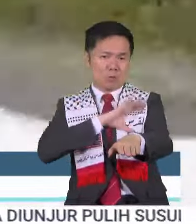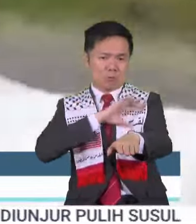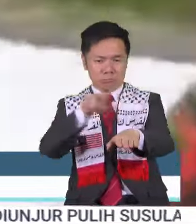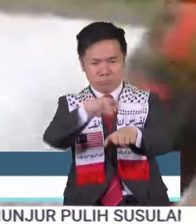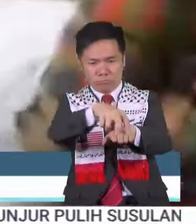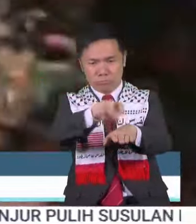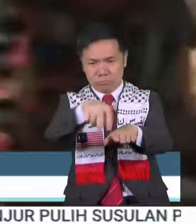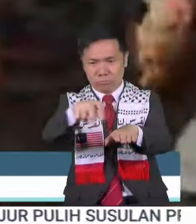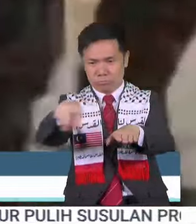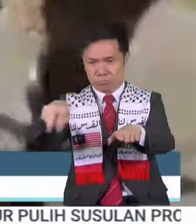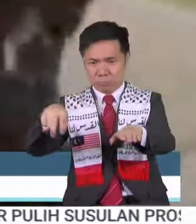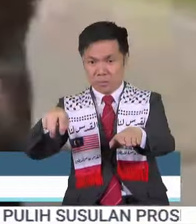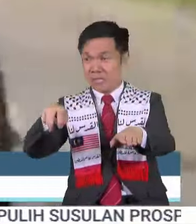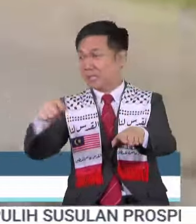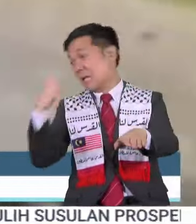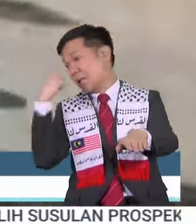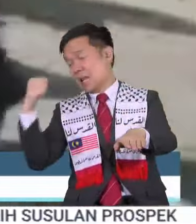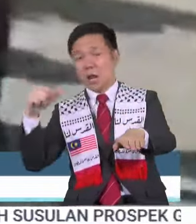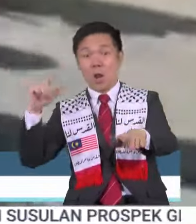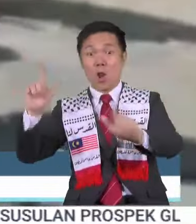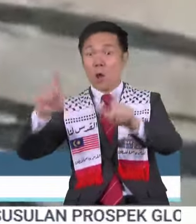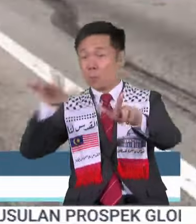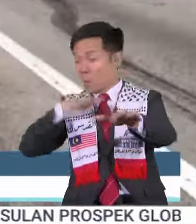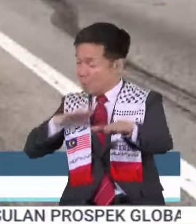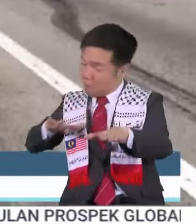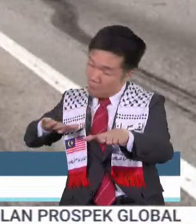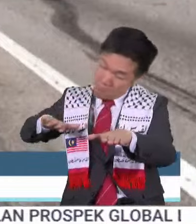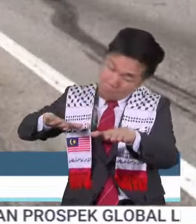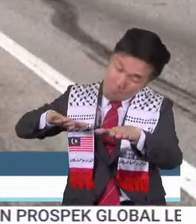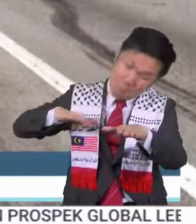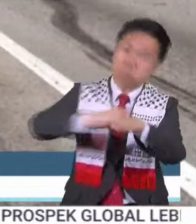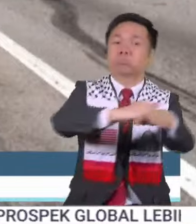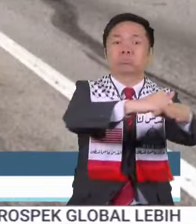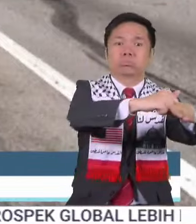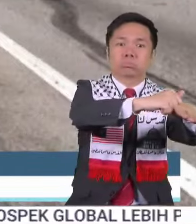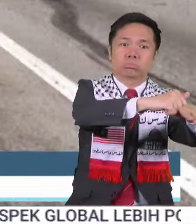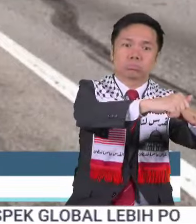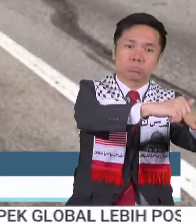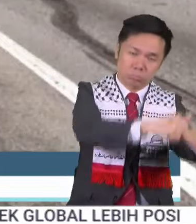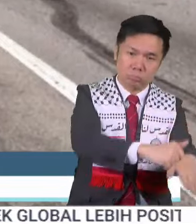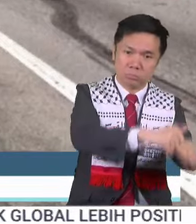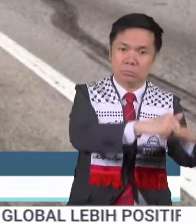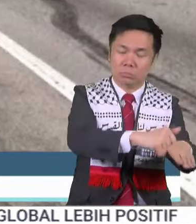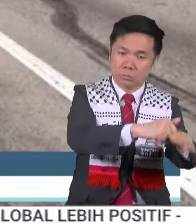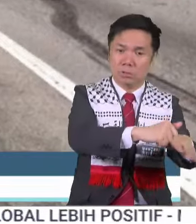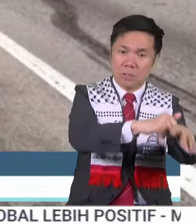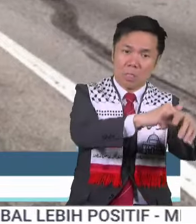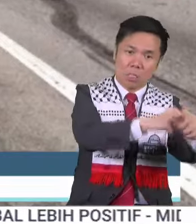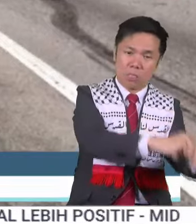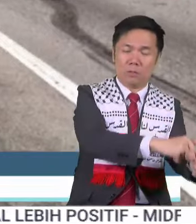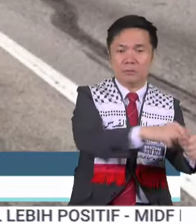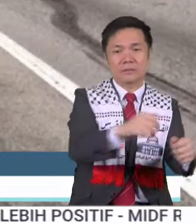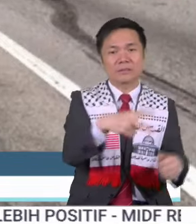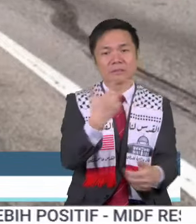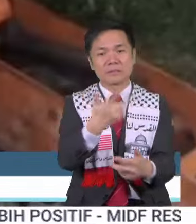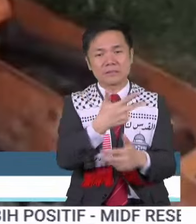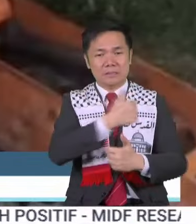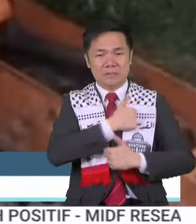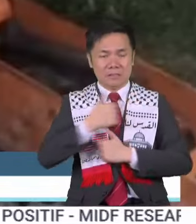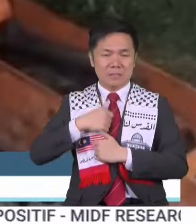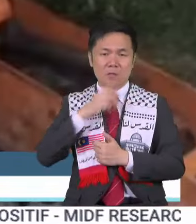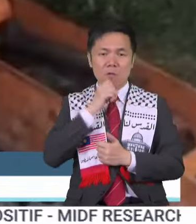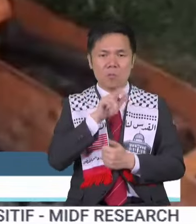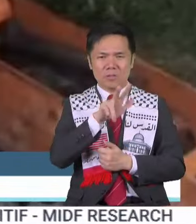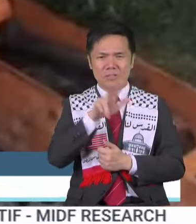kenderaan terbabit sebuah Lori terbabas dan melanggar trak berkenaan ketiga-tiga anggota tentera yang berumur antara